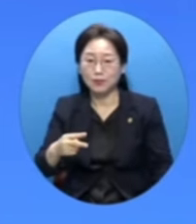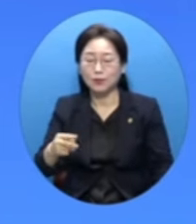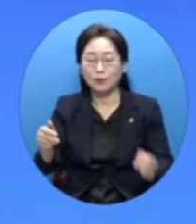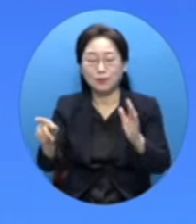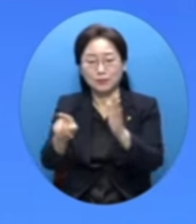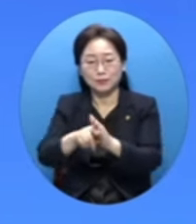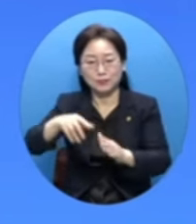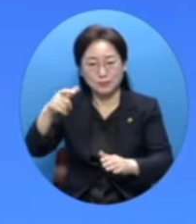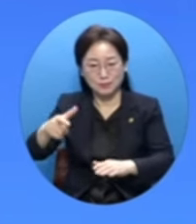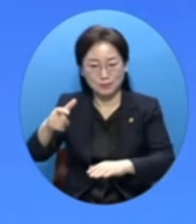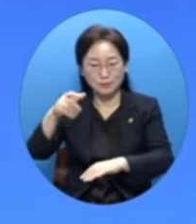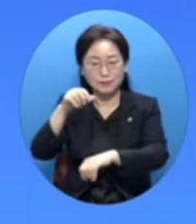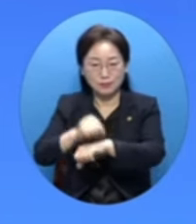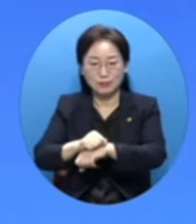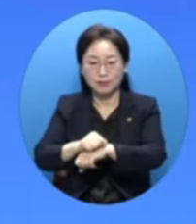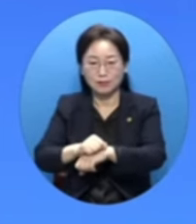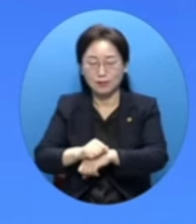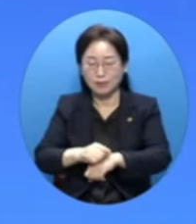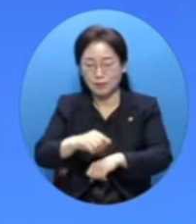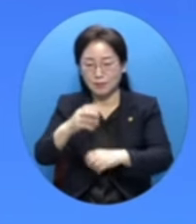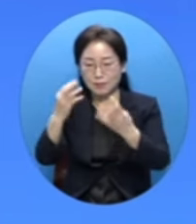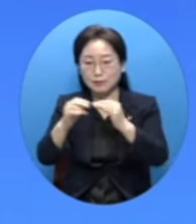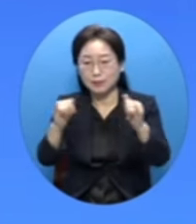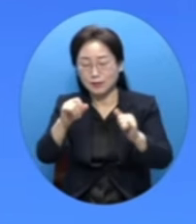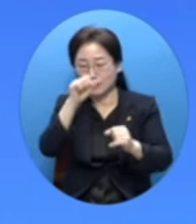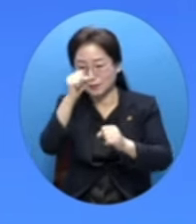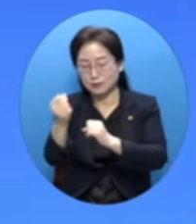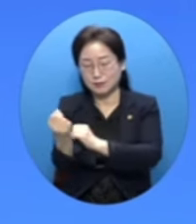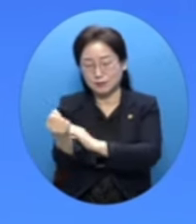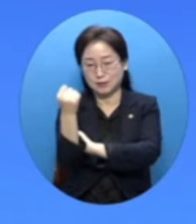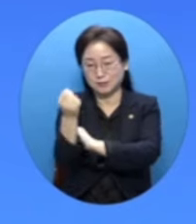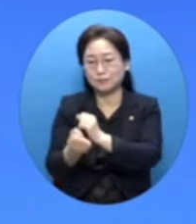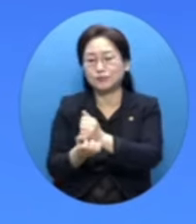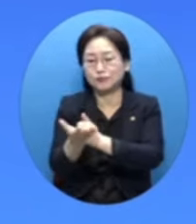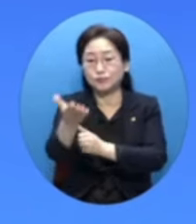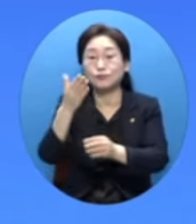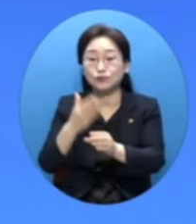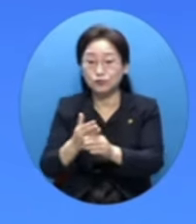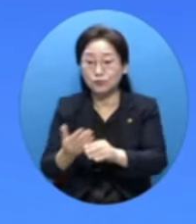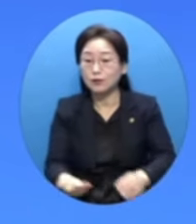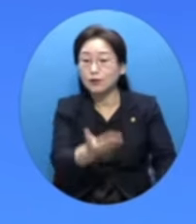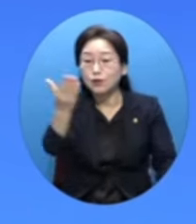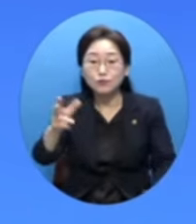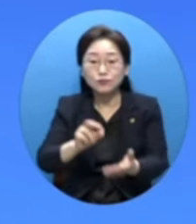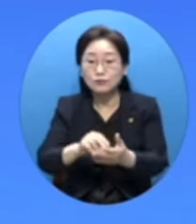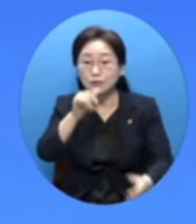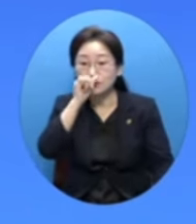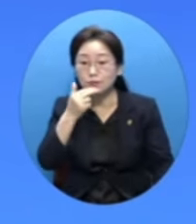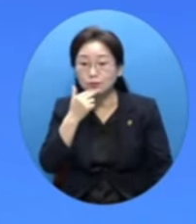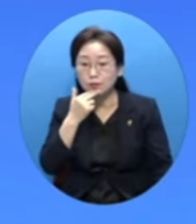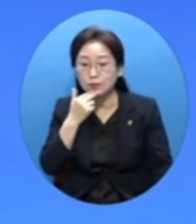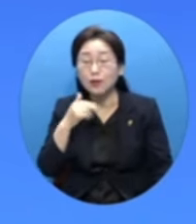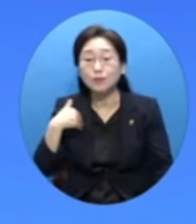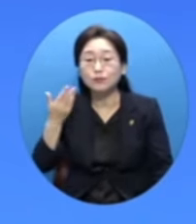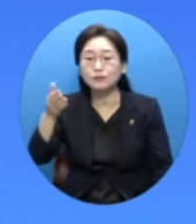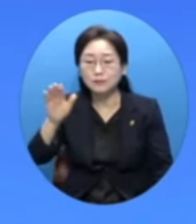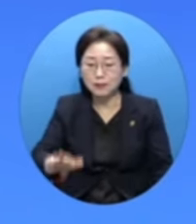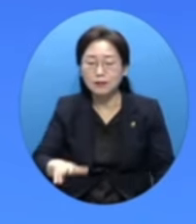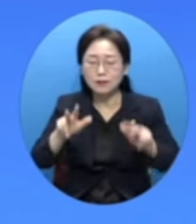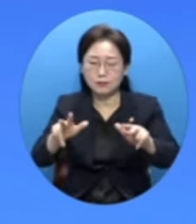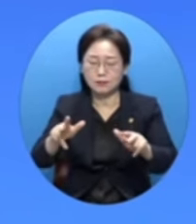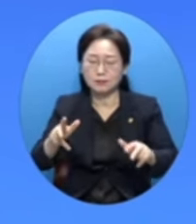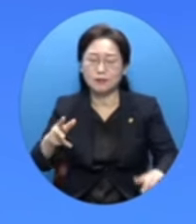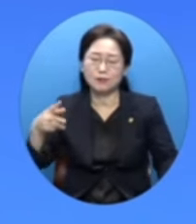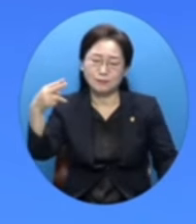신앙인으로서 많은 사람들에게 선한 영향을 끼치고 있습니다. 여러분 지금 어떤 문제 가운데 빠지는지 몰라도 이 시간 주님 언성을 듣고